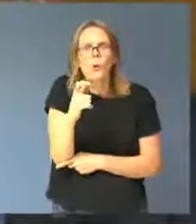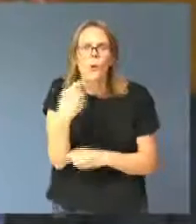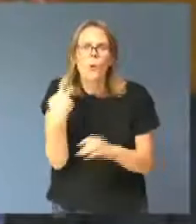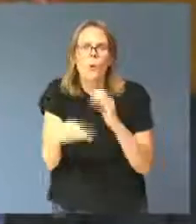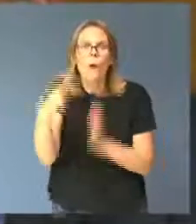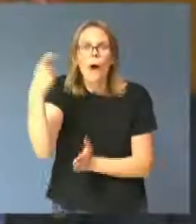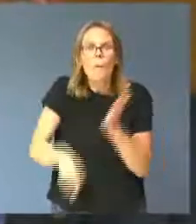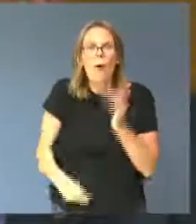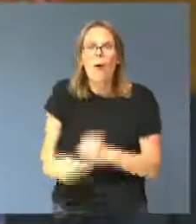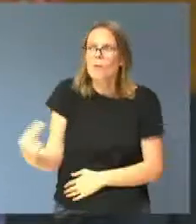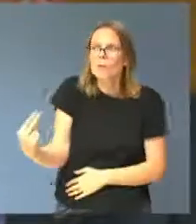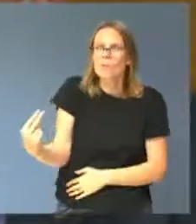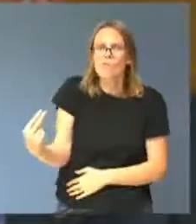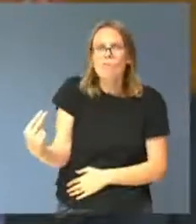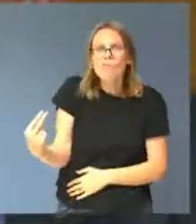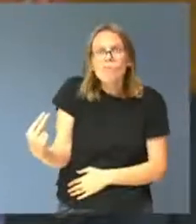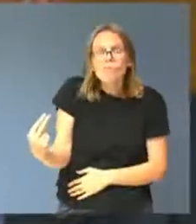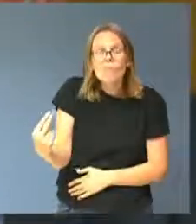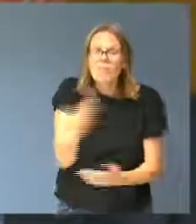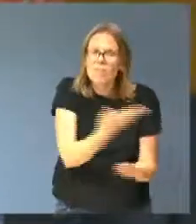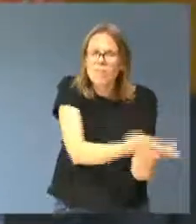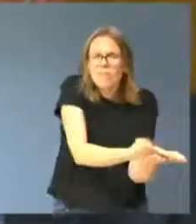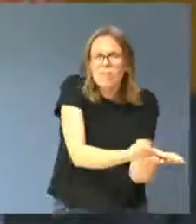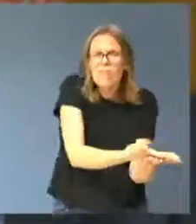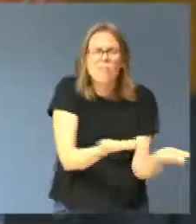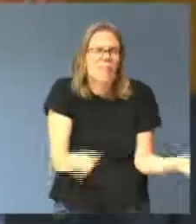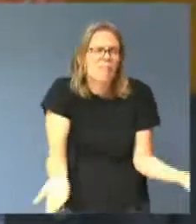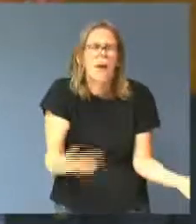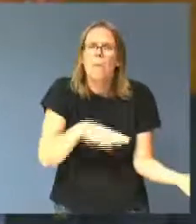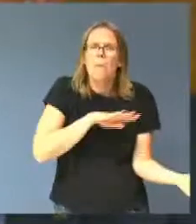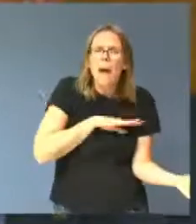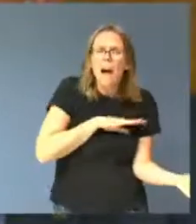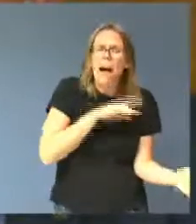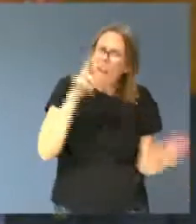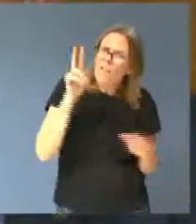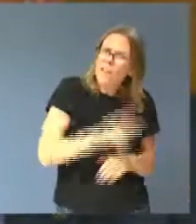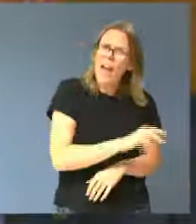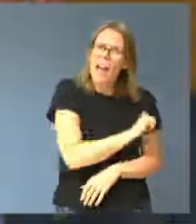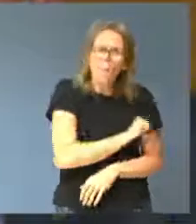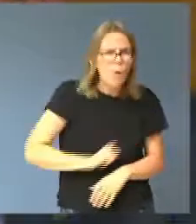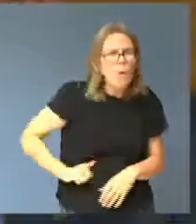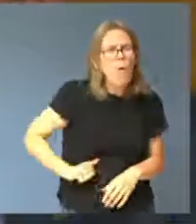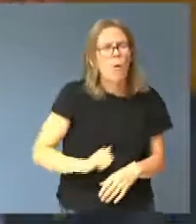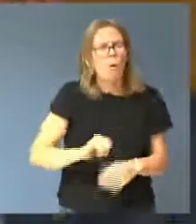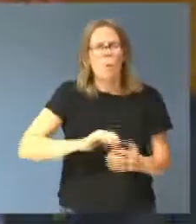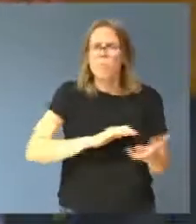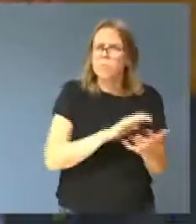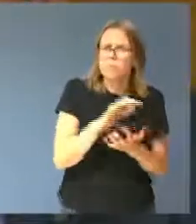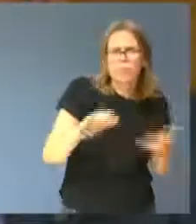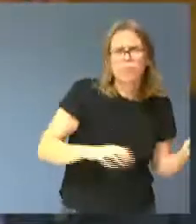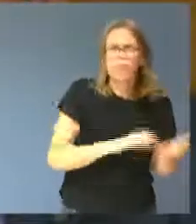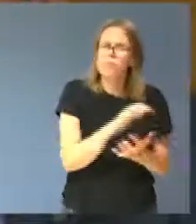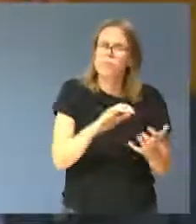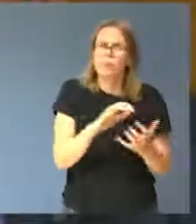Est-ce que c'est de cette manière qu'on attaque le trafic qui pollue la vie de nos concitoyens? Je ne le crois